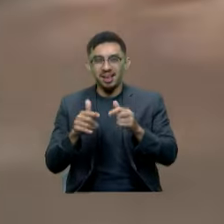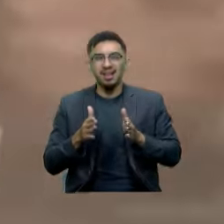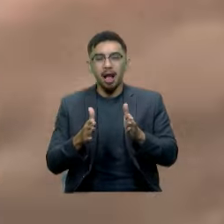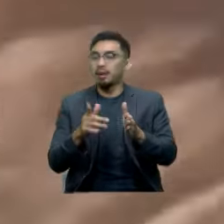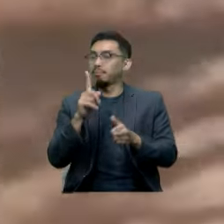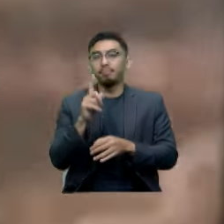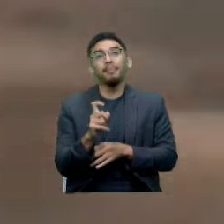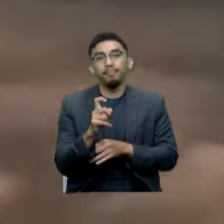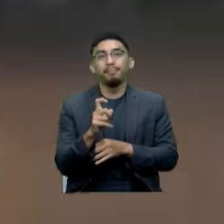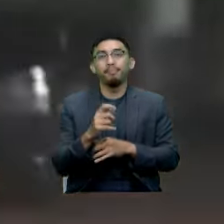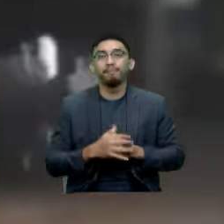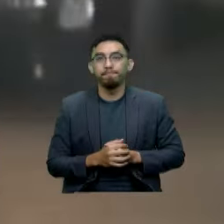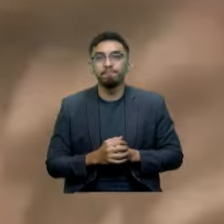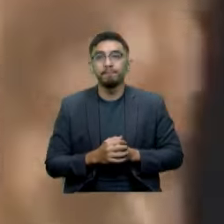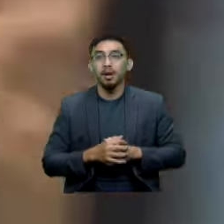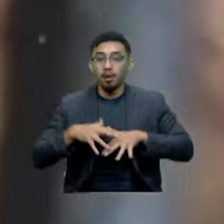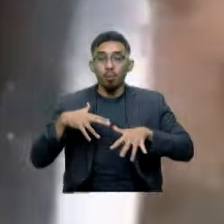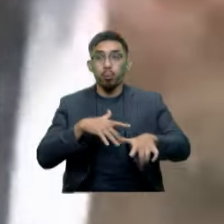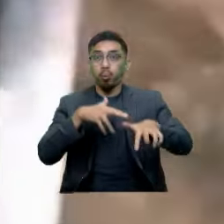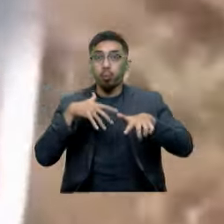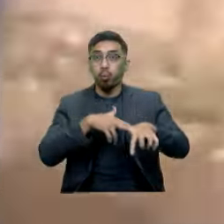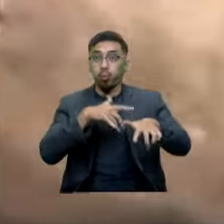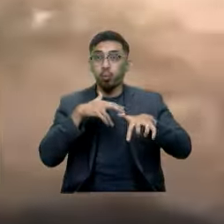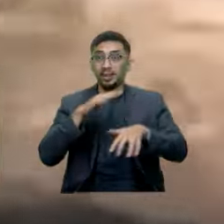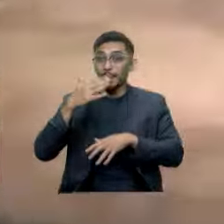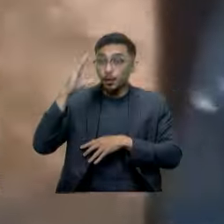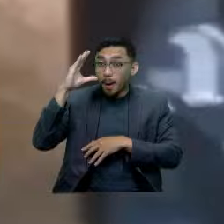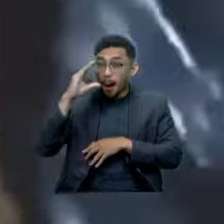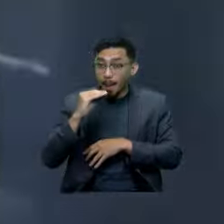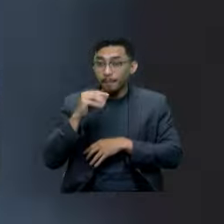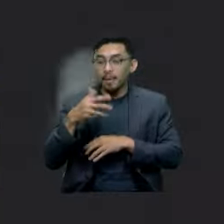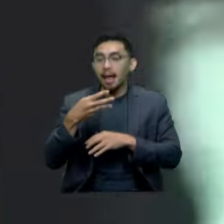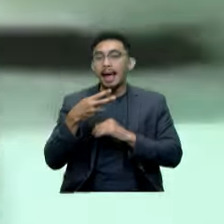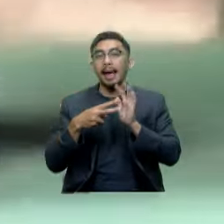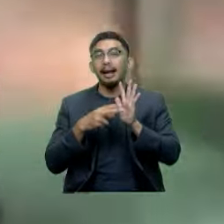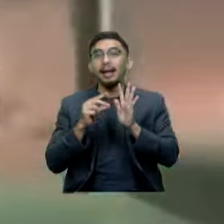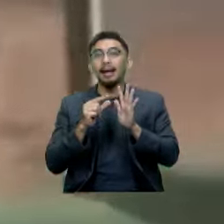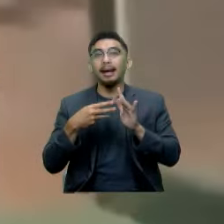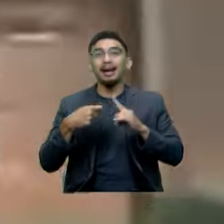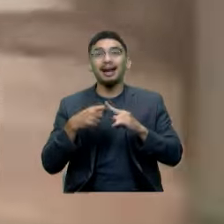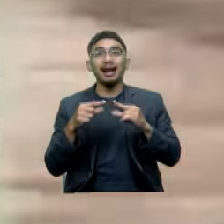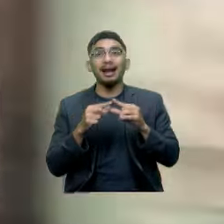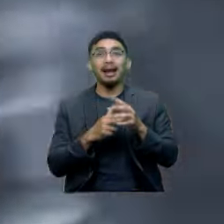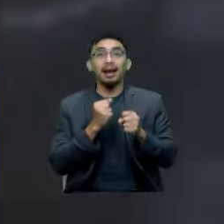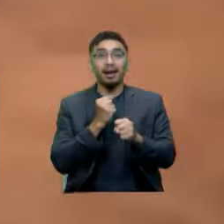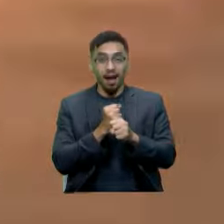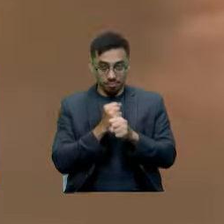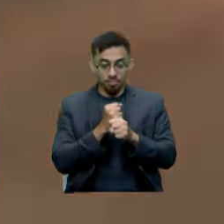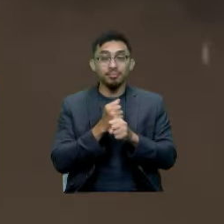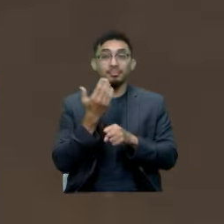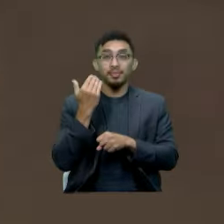Banjir bandang berarus deras ini terjadi Sabtu malam menerjang Kabupaten Nrekang, Sulawesi Selatan. Akibatnya ratusan rumah warga